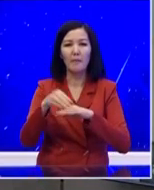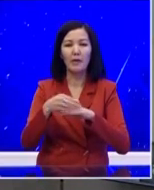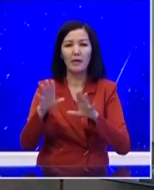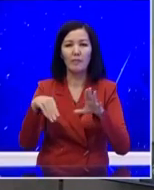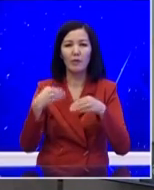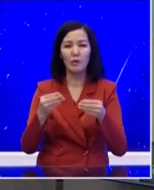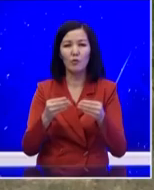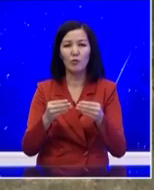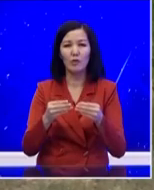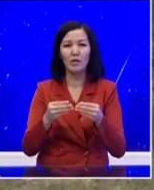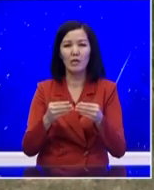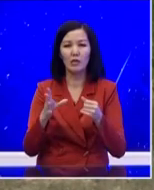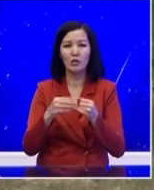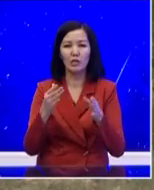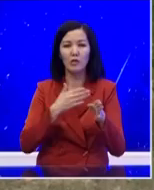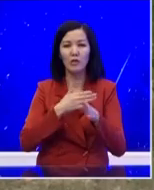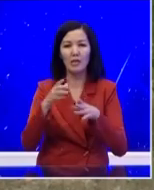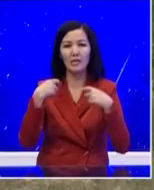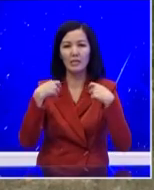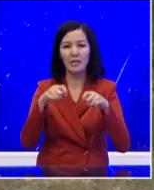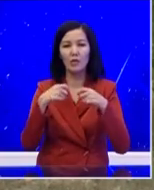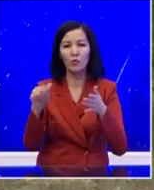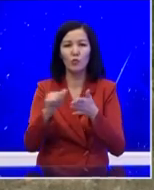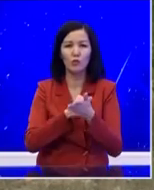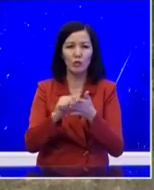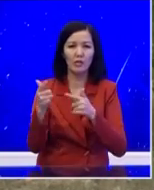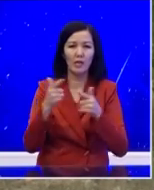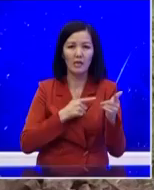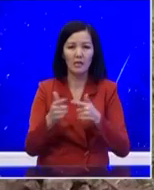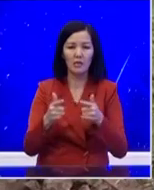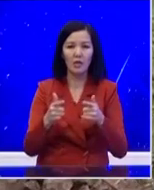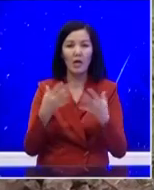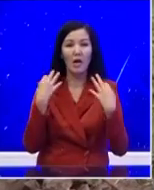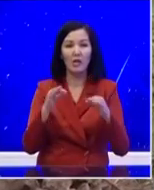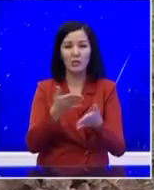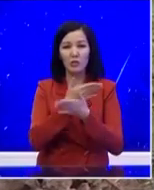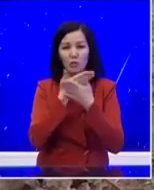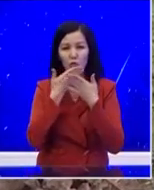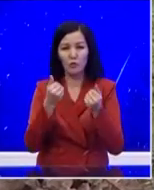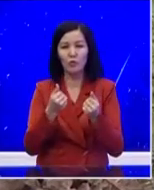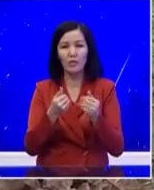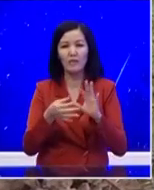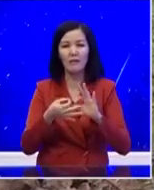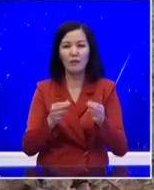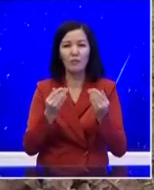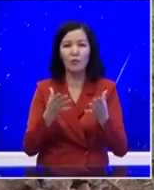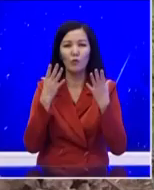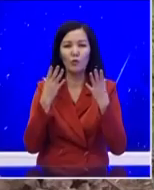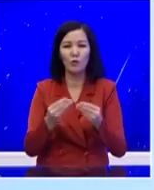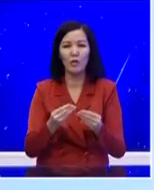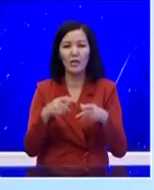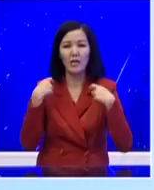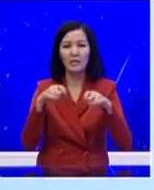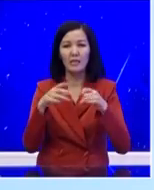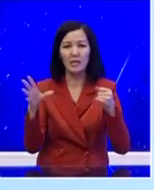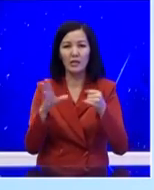баруы негізінен жер телімдерін сату рәсімдеу кезіндегі ашықтықтың жоқтығынан дейді. Нақтырақ айтсақ, бүгінгі күнге дейін